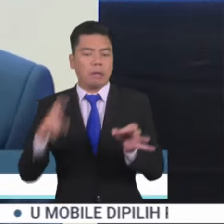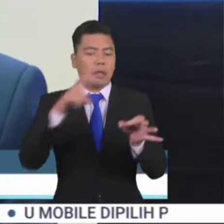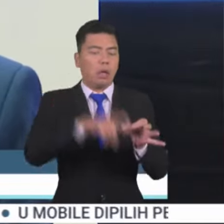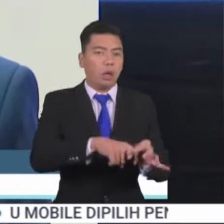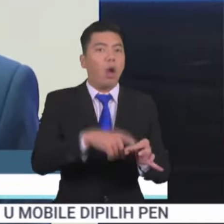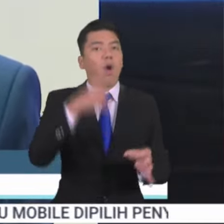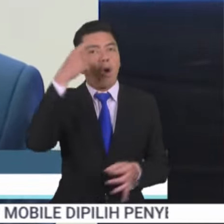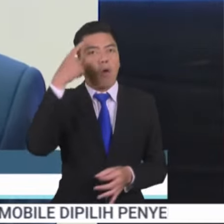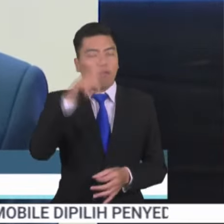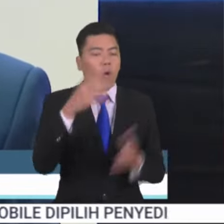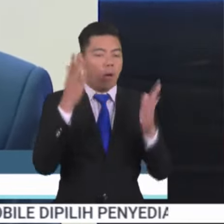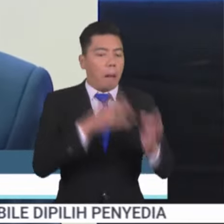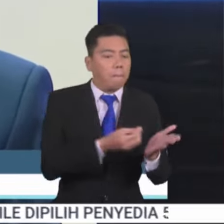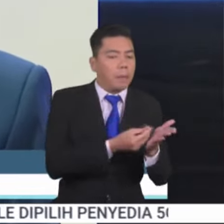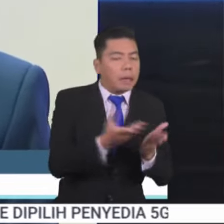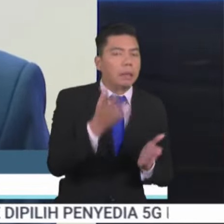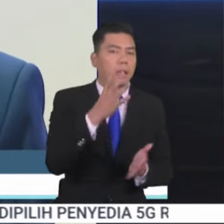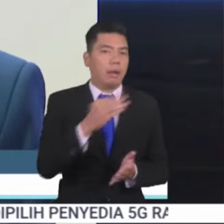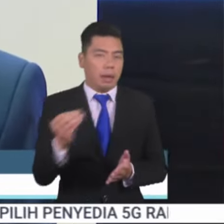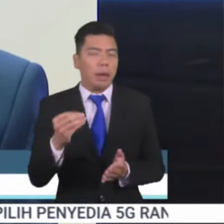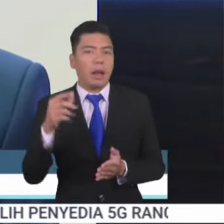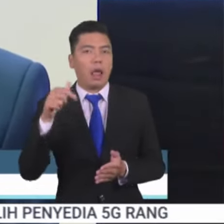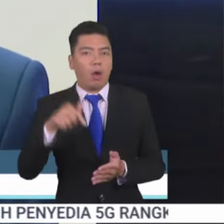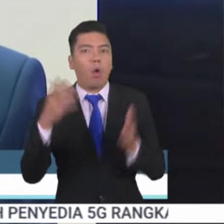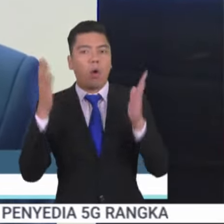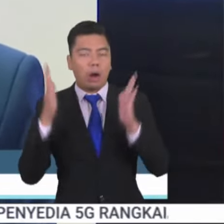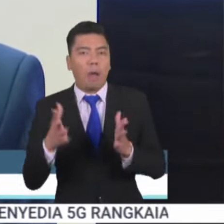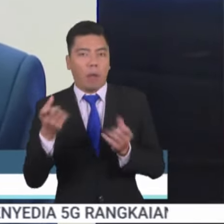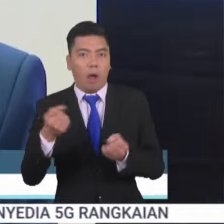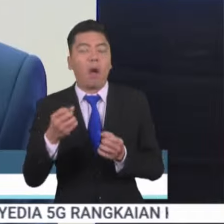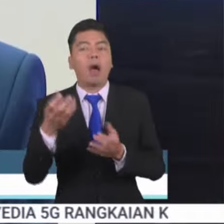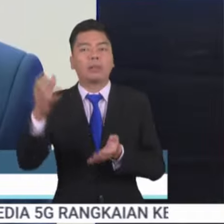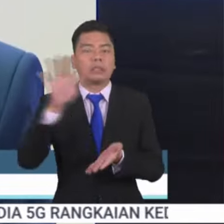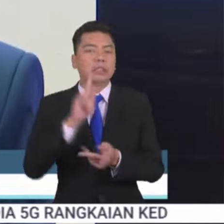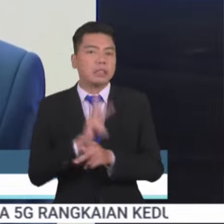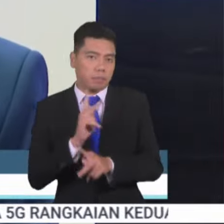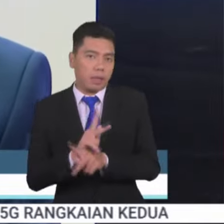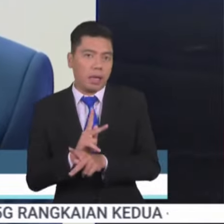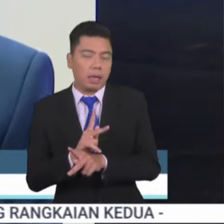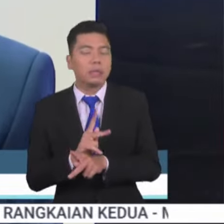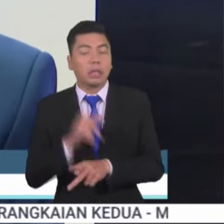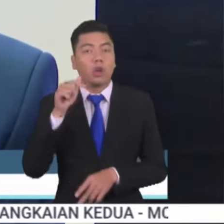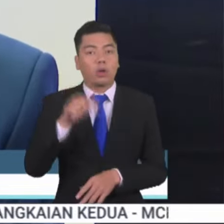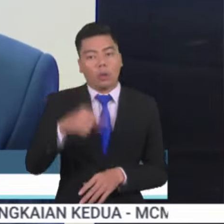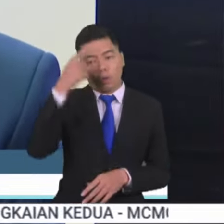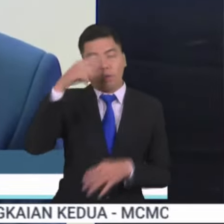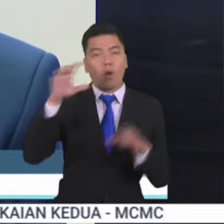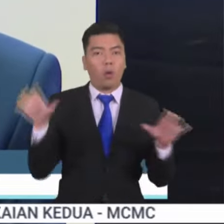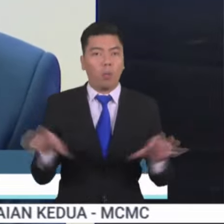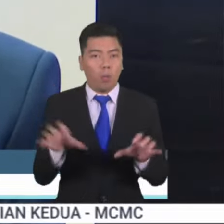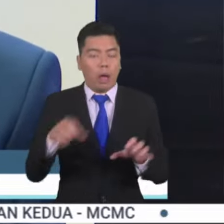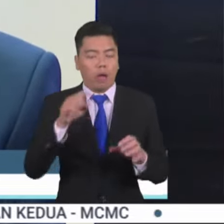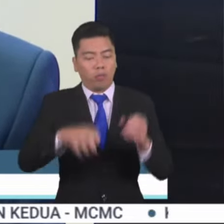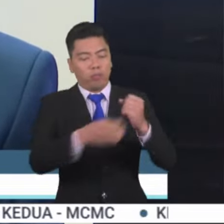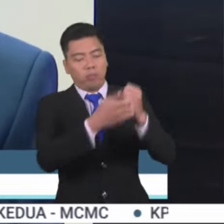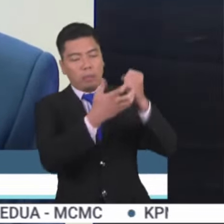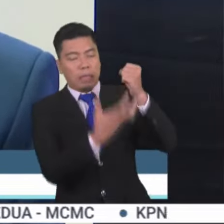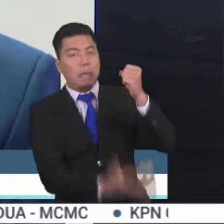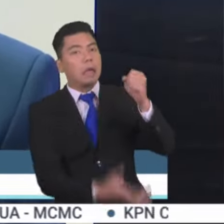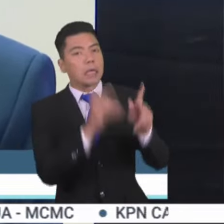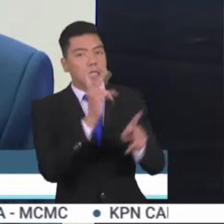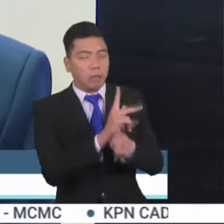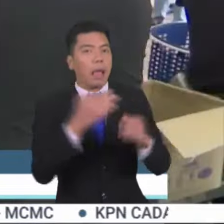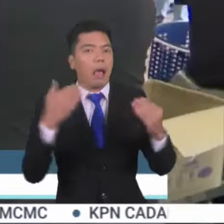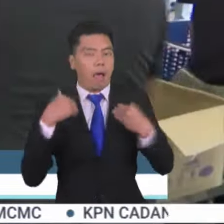dan permintaan. Jadi salah satu pendekatan kita melaksanakan adalah memastikan bekalan itu ada di